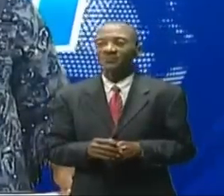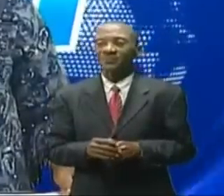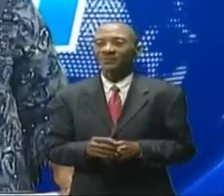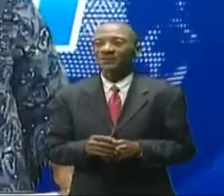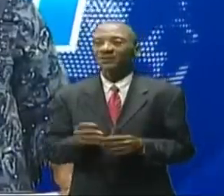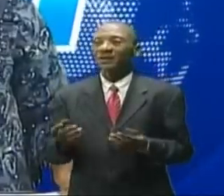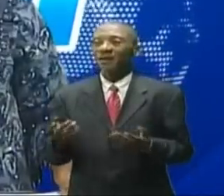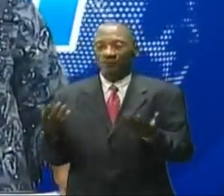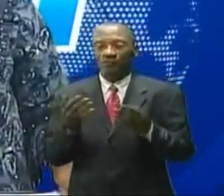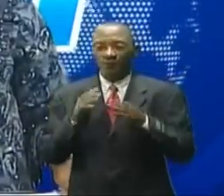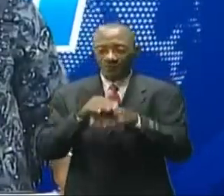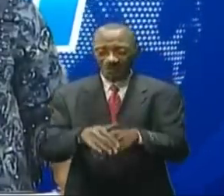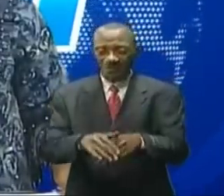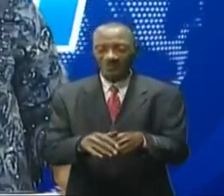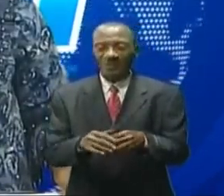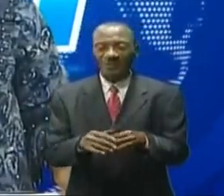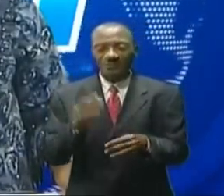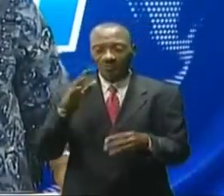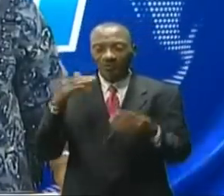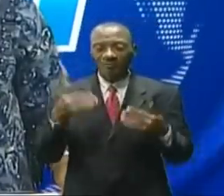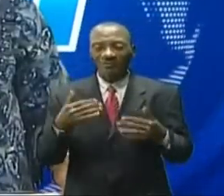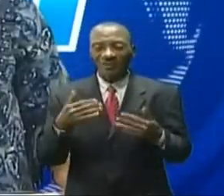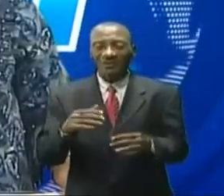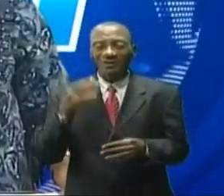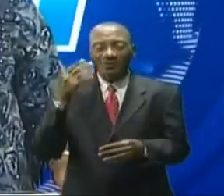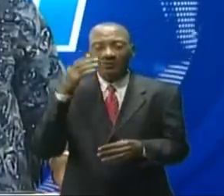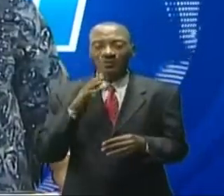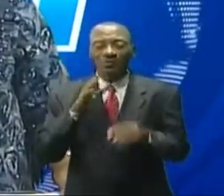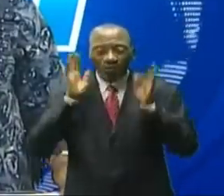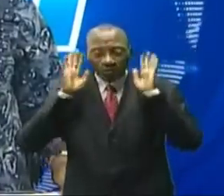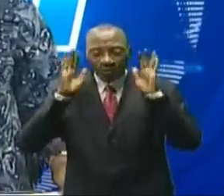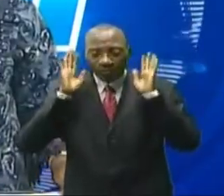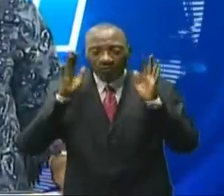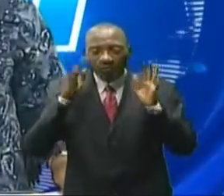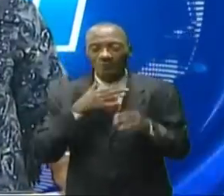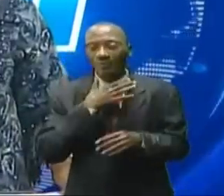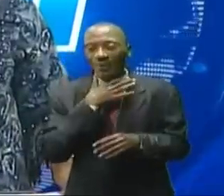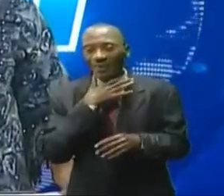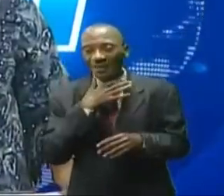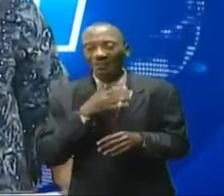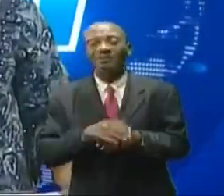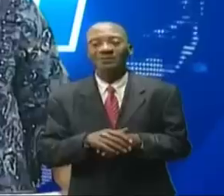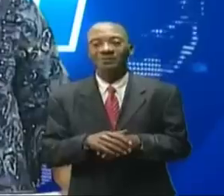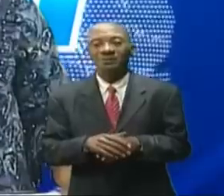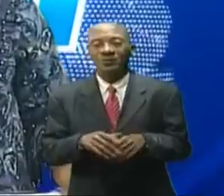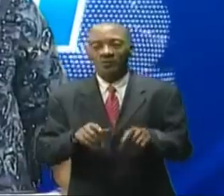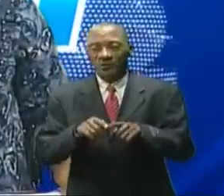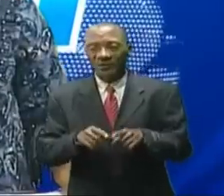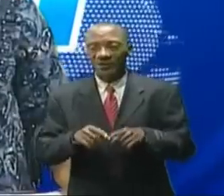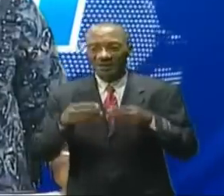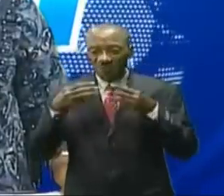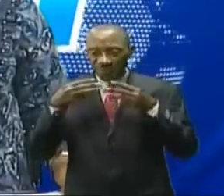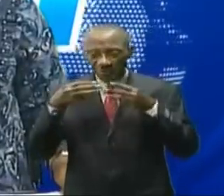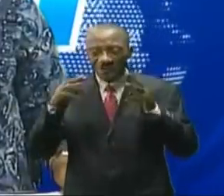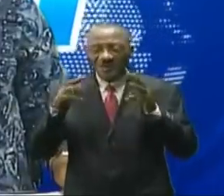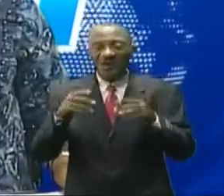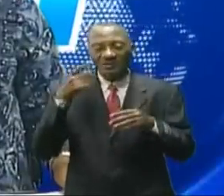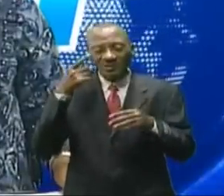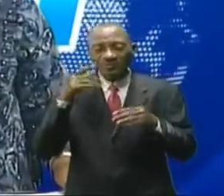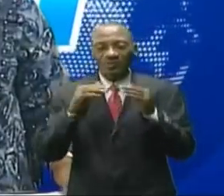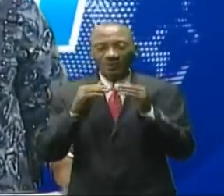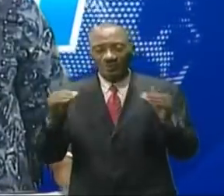religieux ensemble avec toute la communauté islamique de la République démocratique du Congo à la mosquée Al-Rasoul. Le point avec la presse